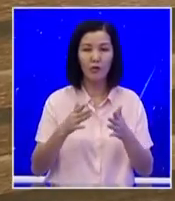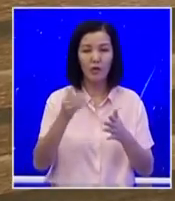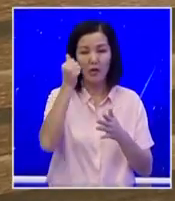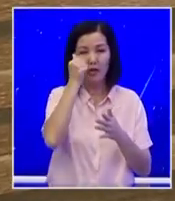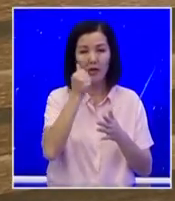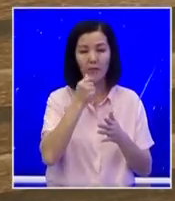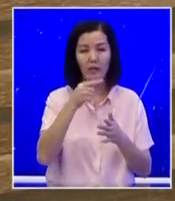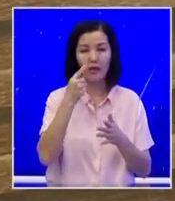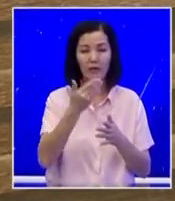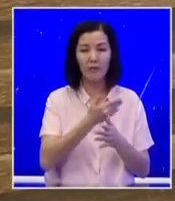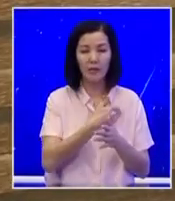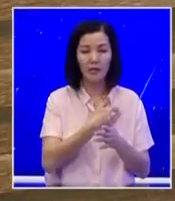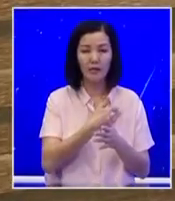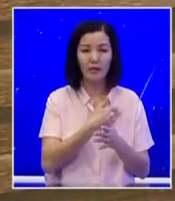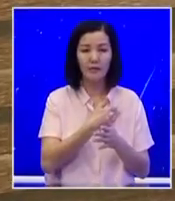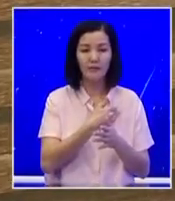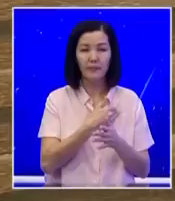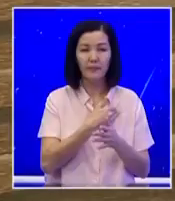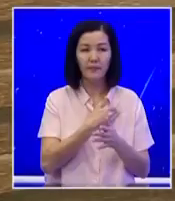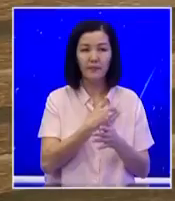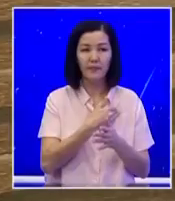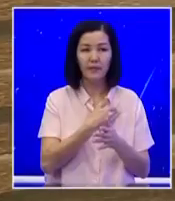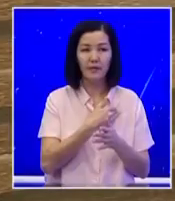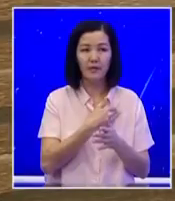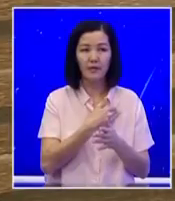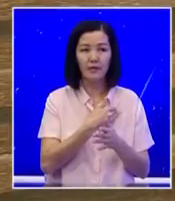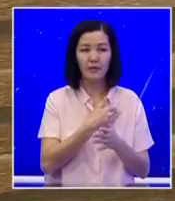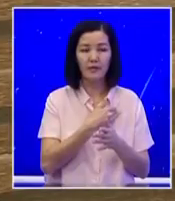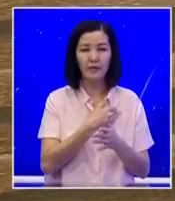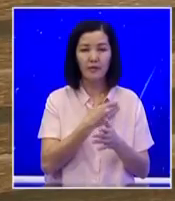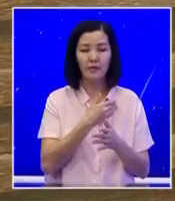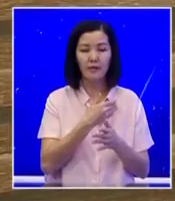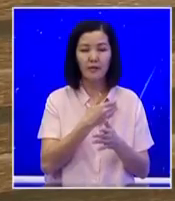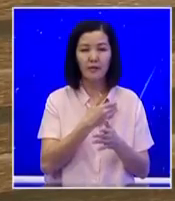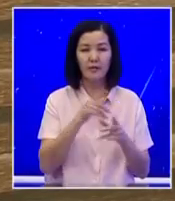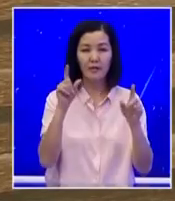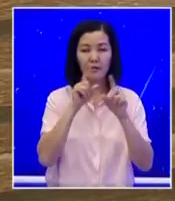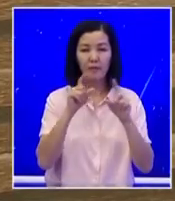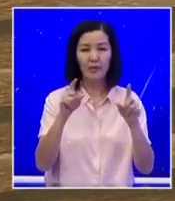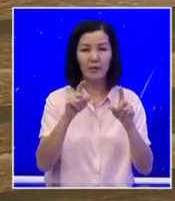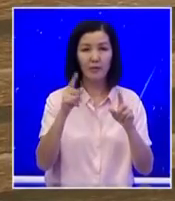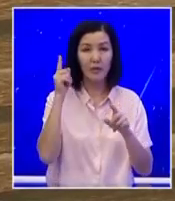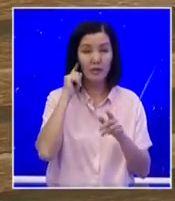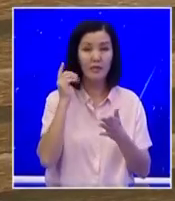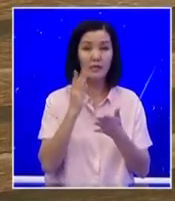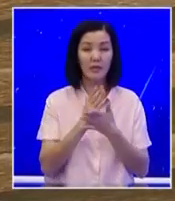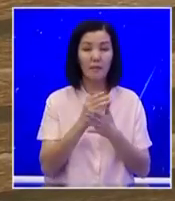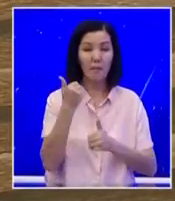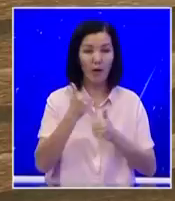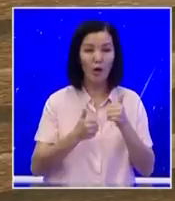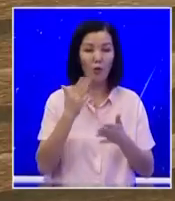алғысымды айтамын. Мен бұны мектепте жүргенде естідім, осындай байқау